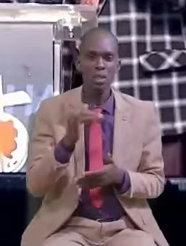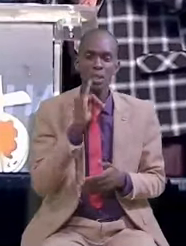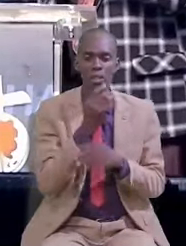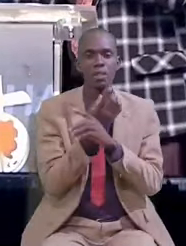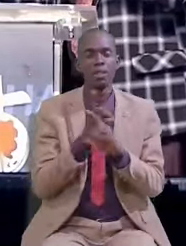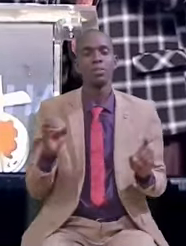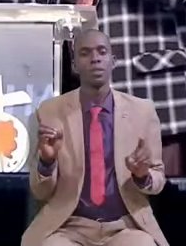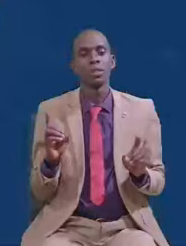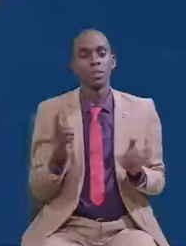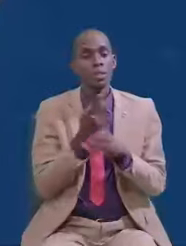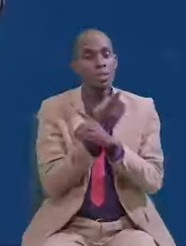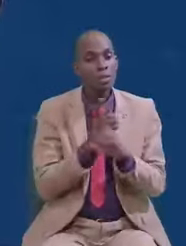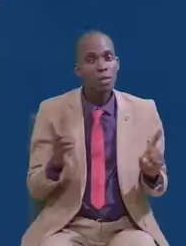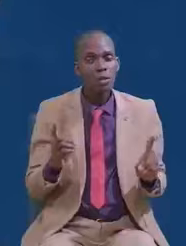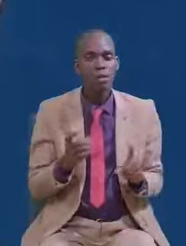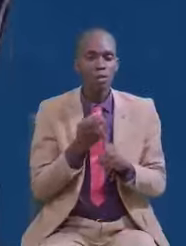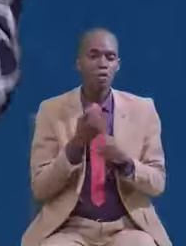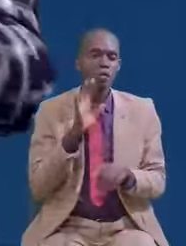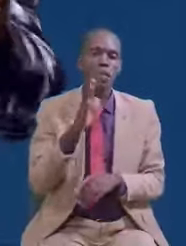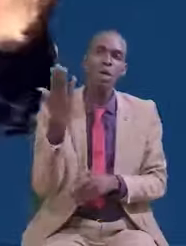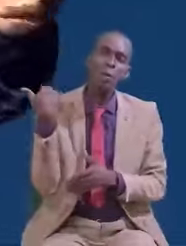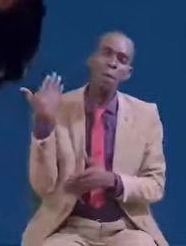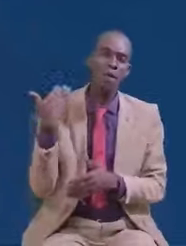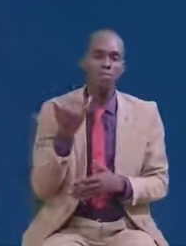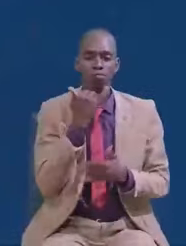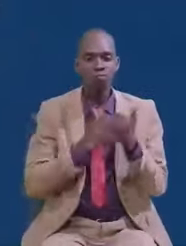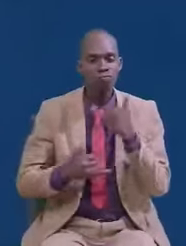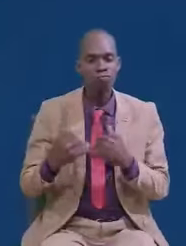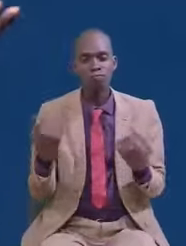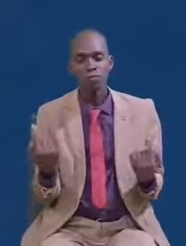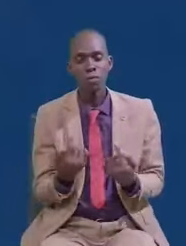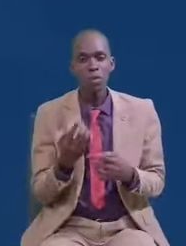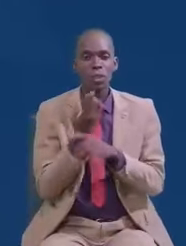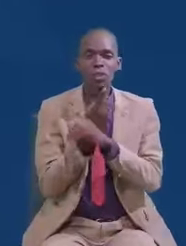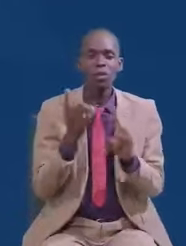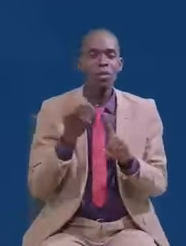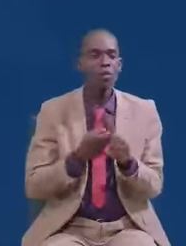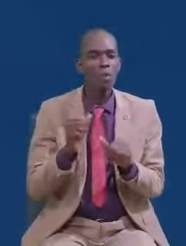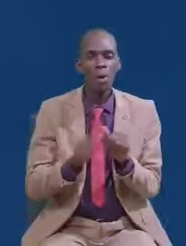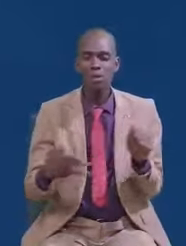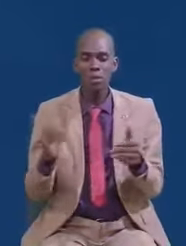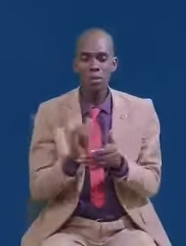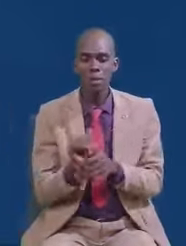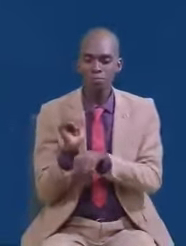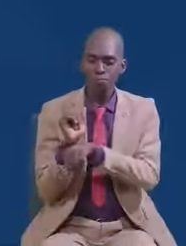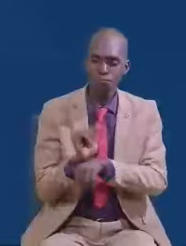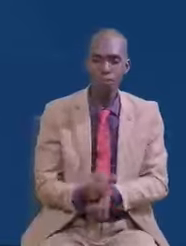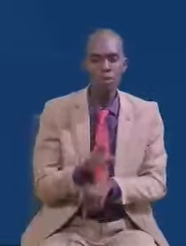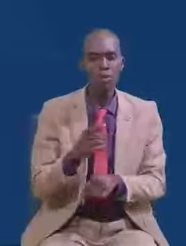La délivrance de votre passé. La délivrance pour toutes les choses qui vous